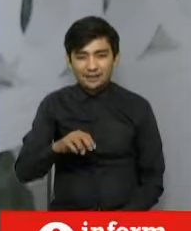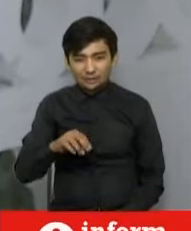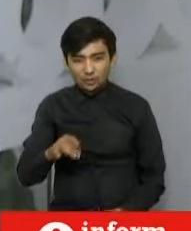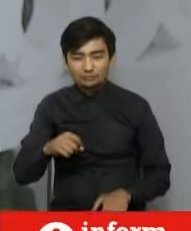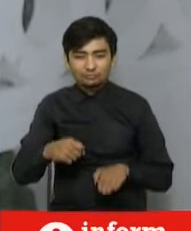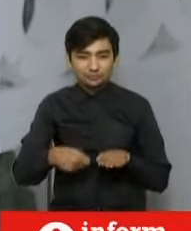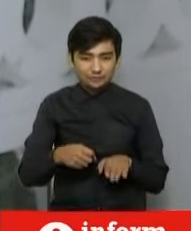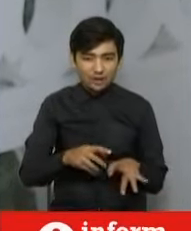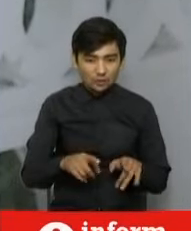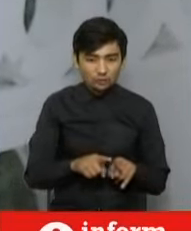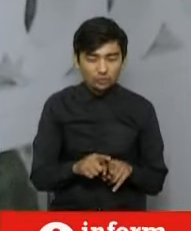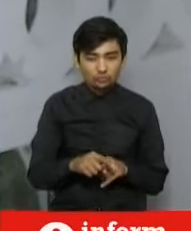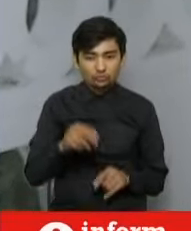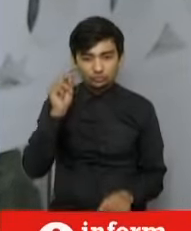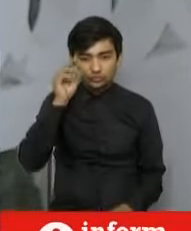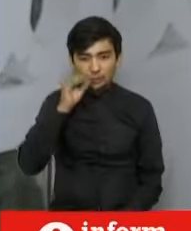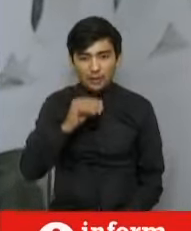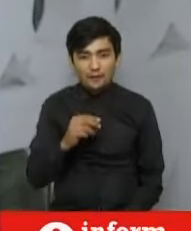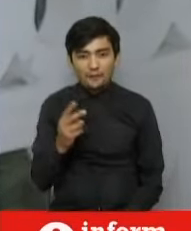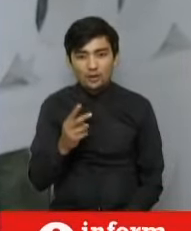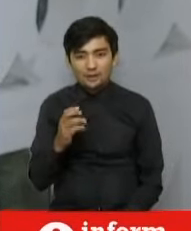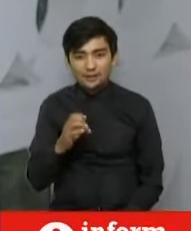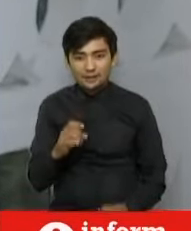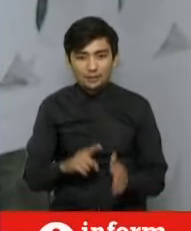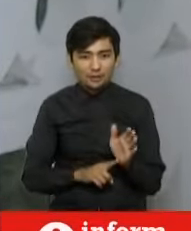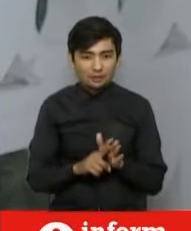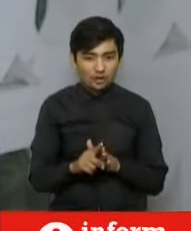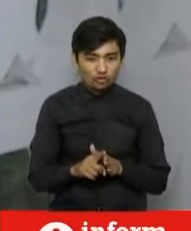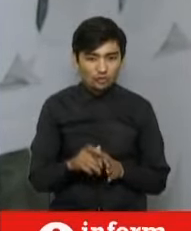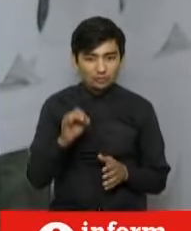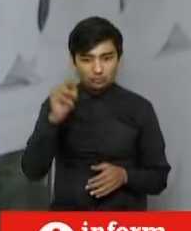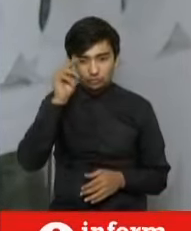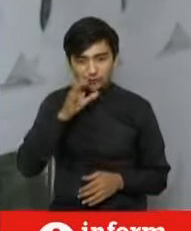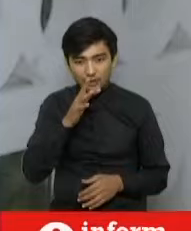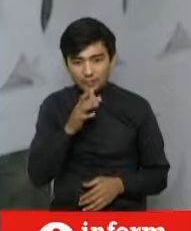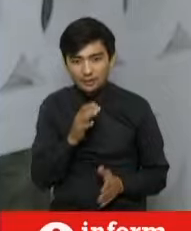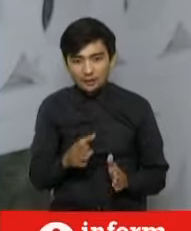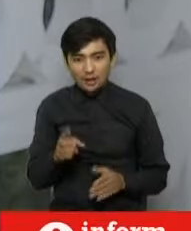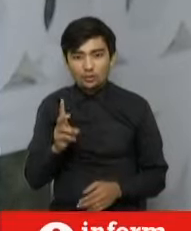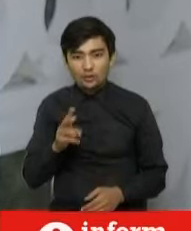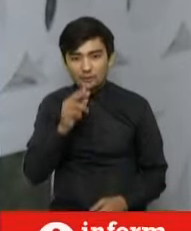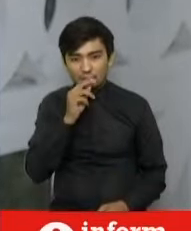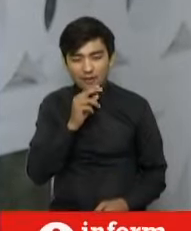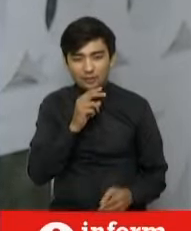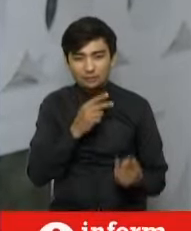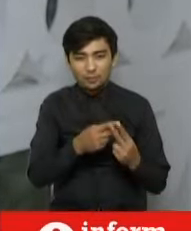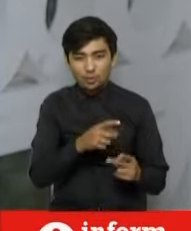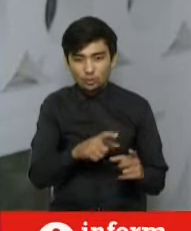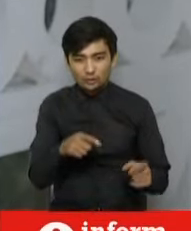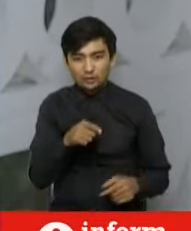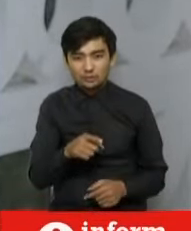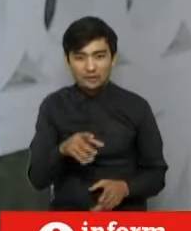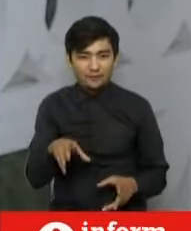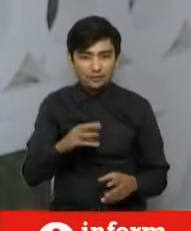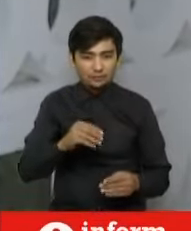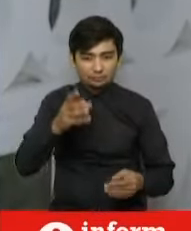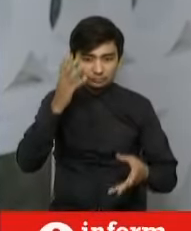Учебный процесс начнется со 2 сентября. Данные осужденные будут получать те знания